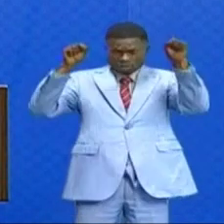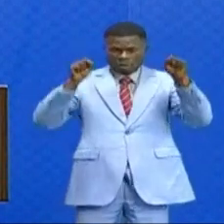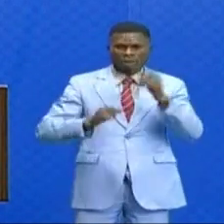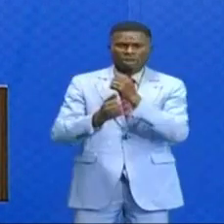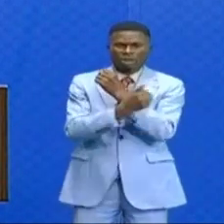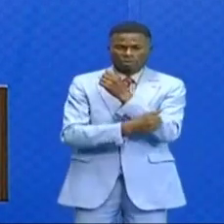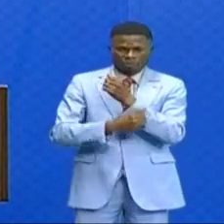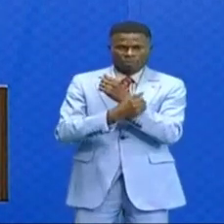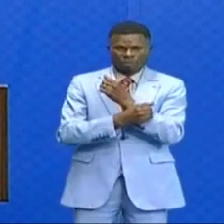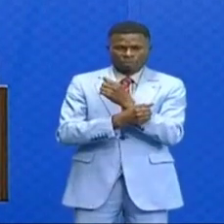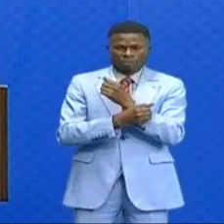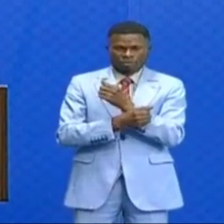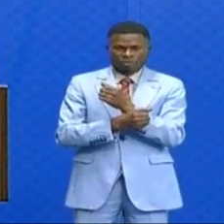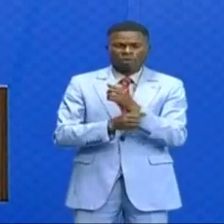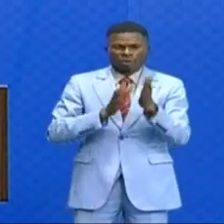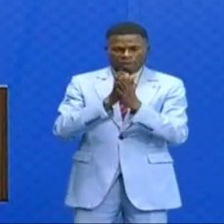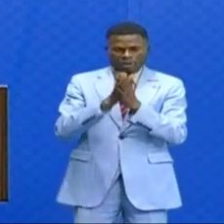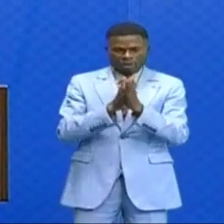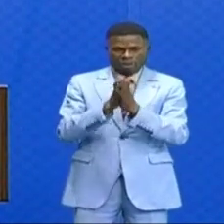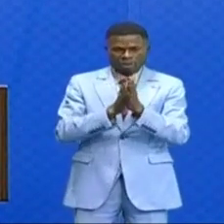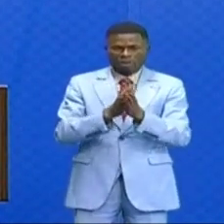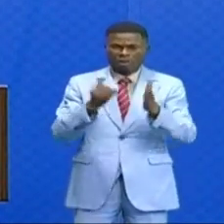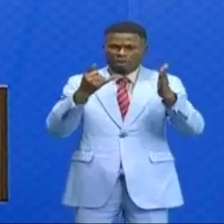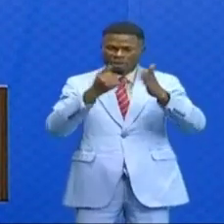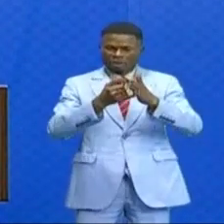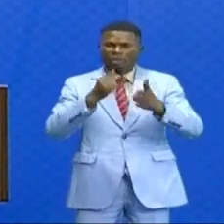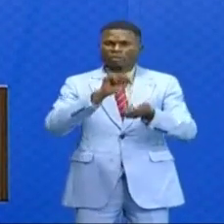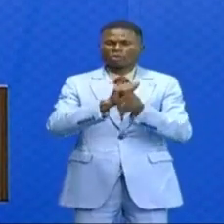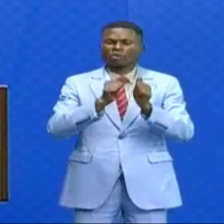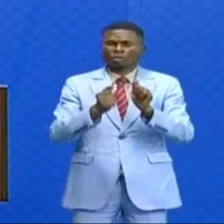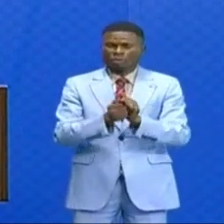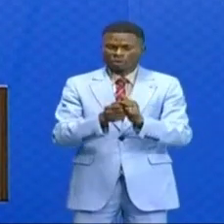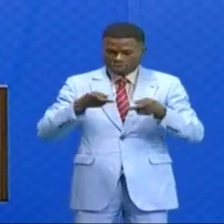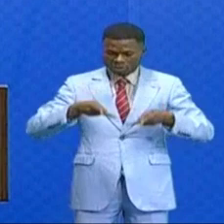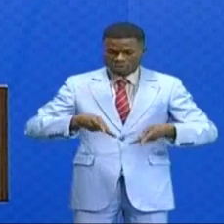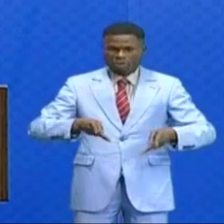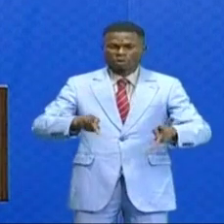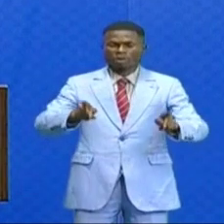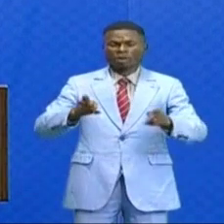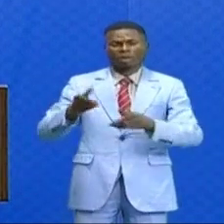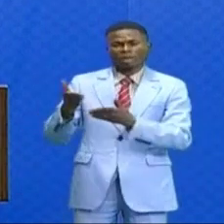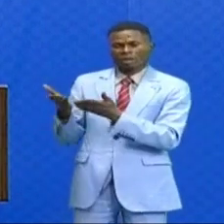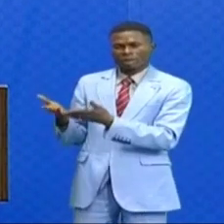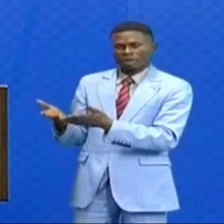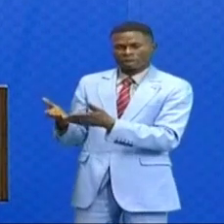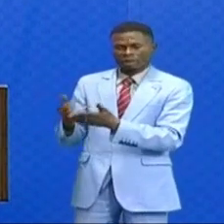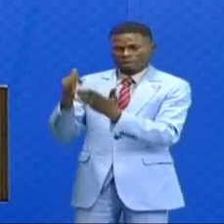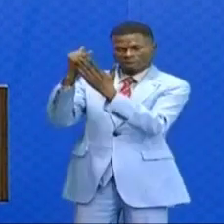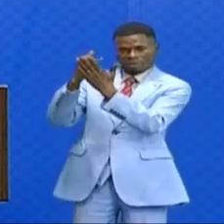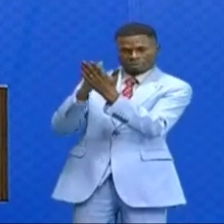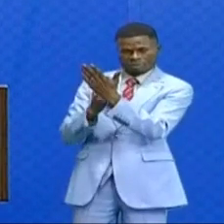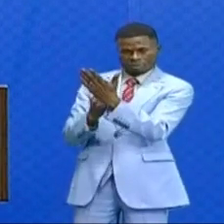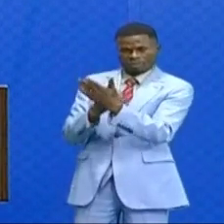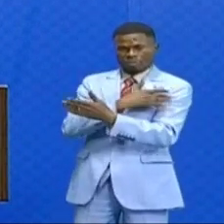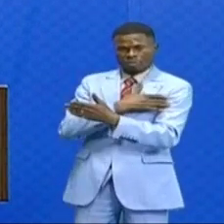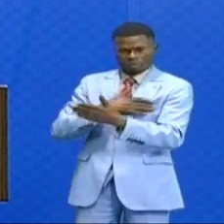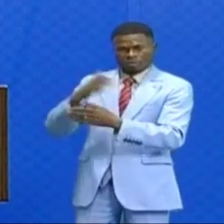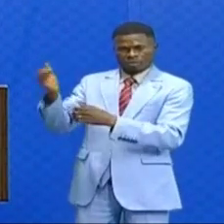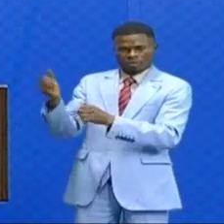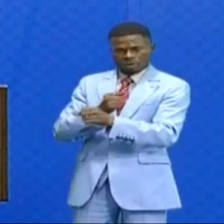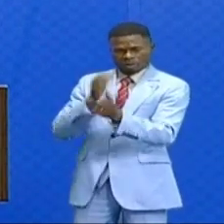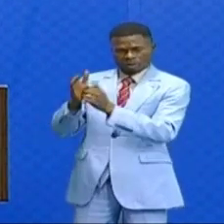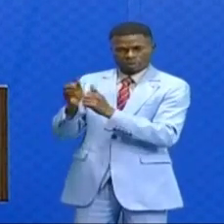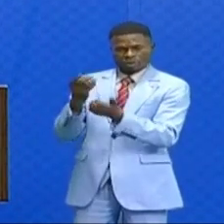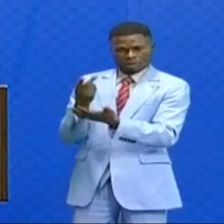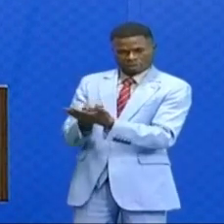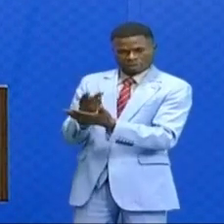République, vont s'articuler autour de 6 thématiques qui permettront d'une part d'identifier le mot qui ronge le secteur des